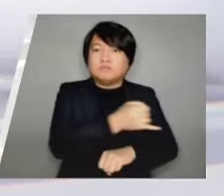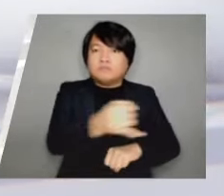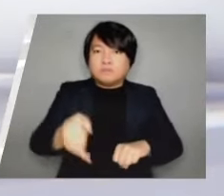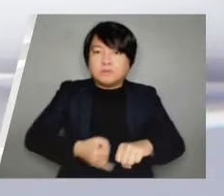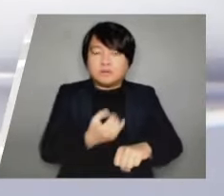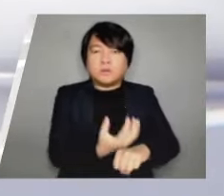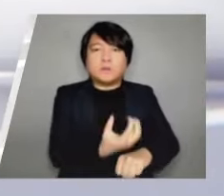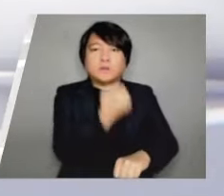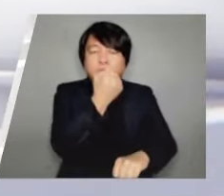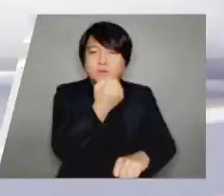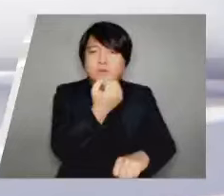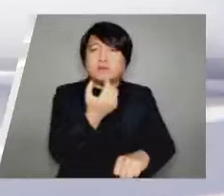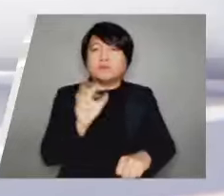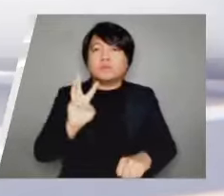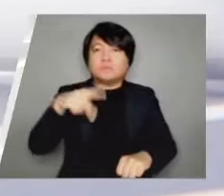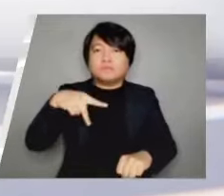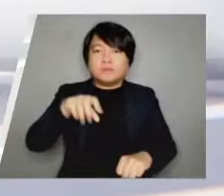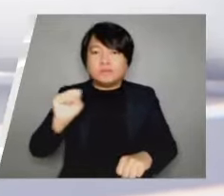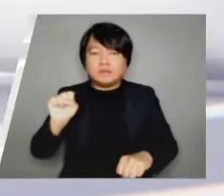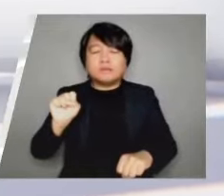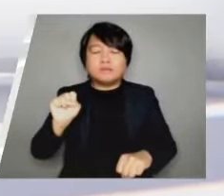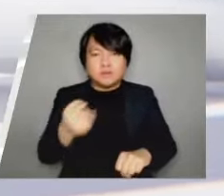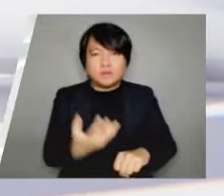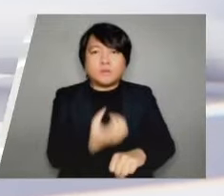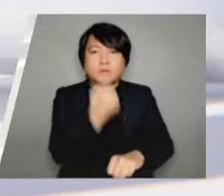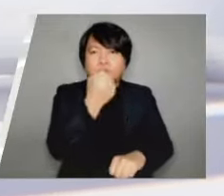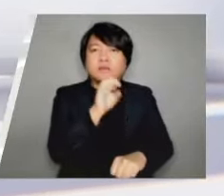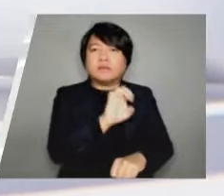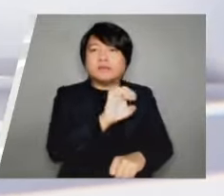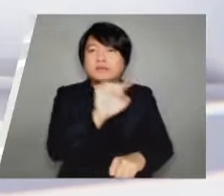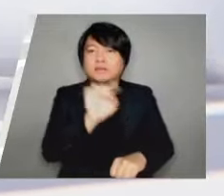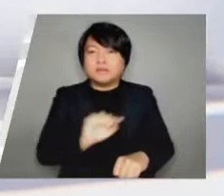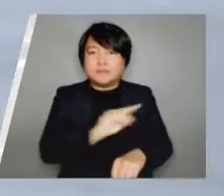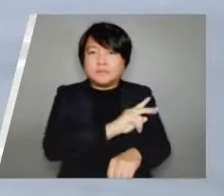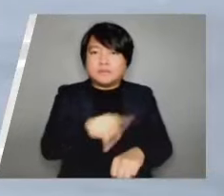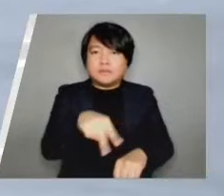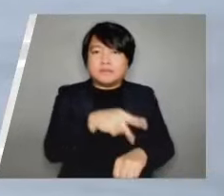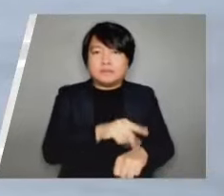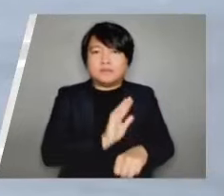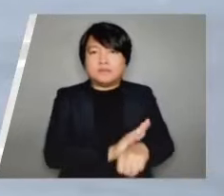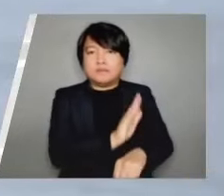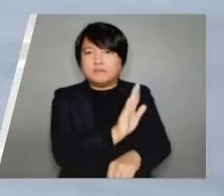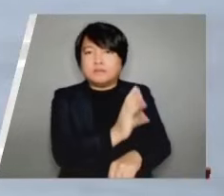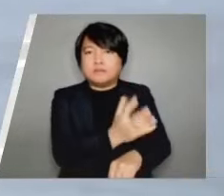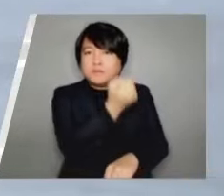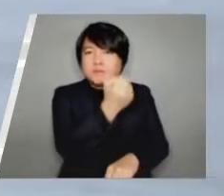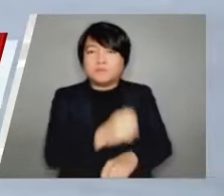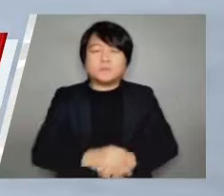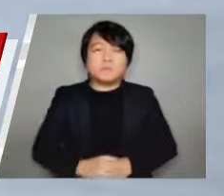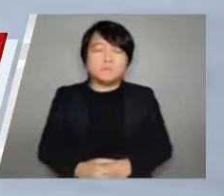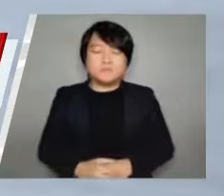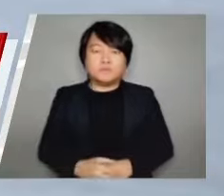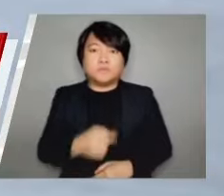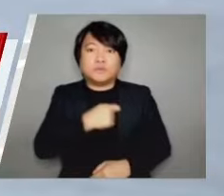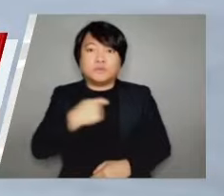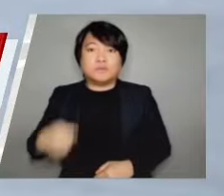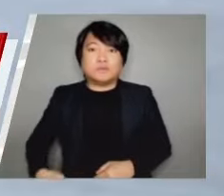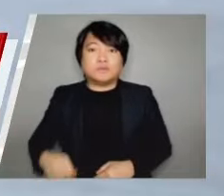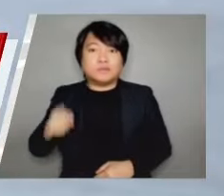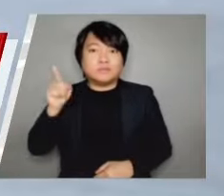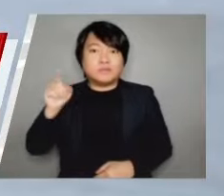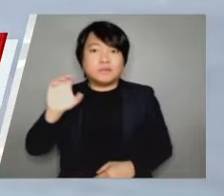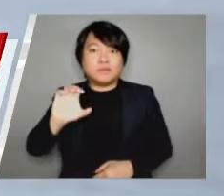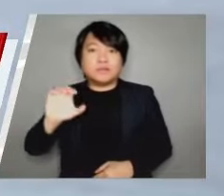West Philippine Sea na nasasakop ng EEZ, Exclusive Economic Zone. Sa bagong utos ng China sa Coast Guard nito simula